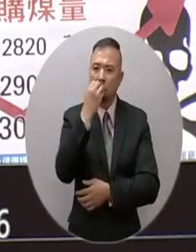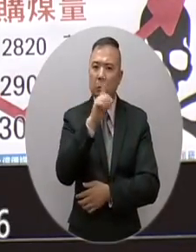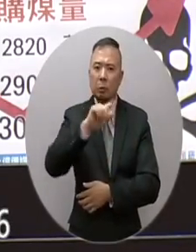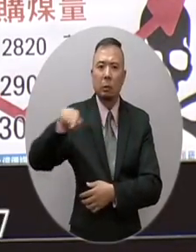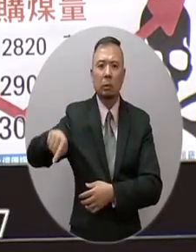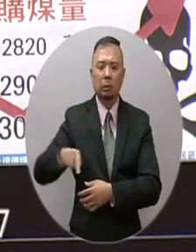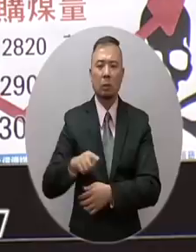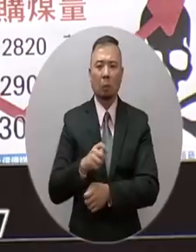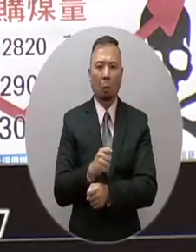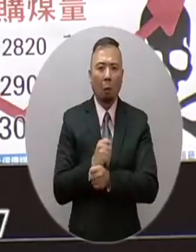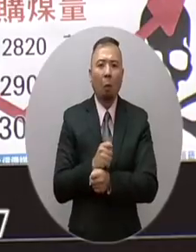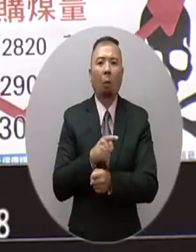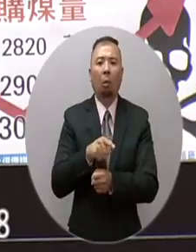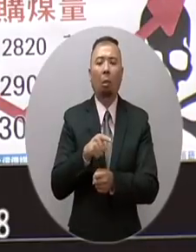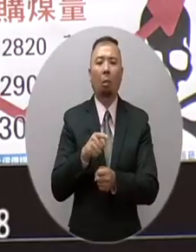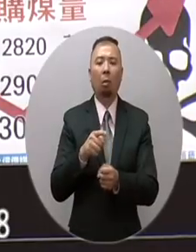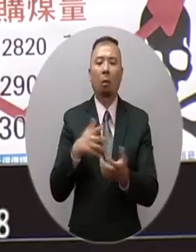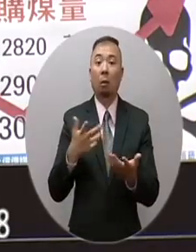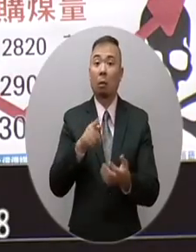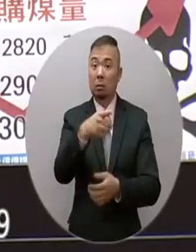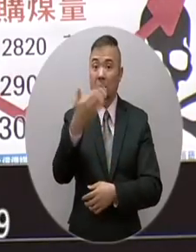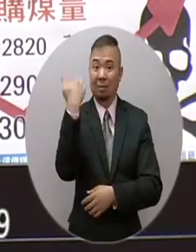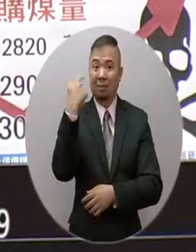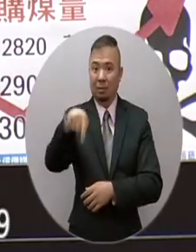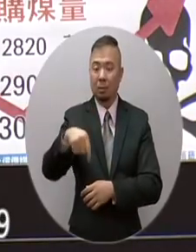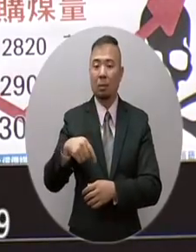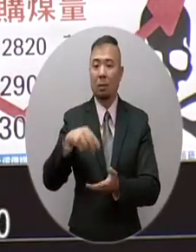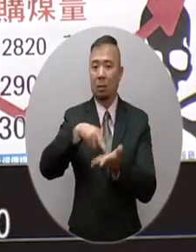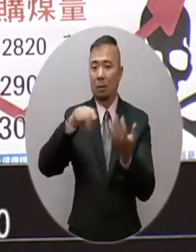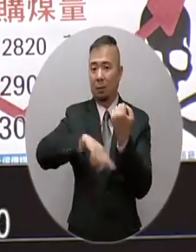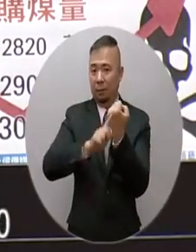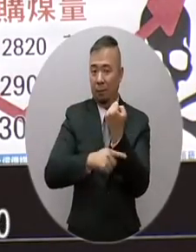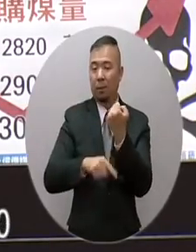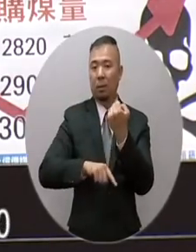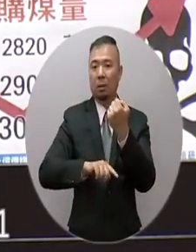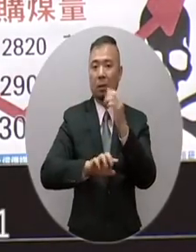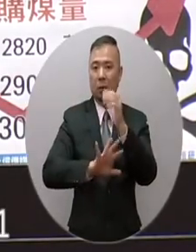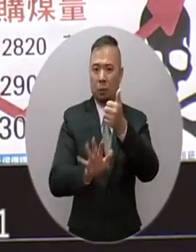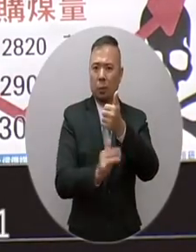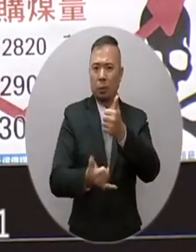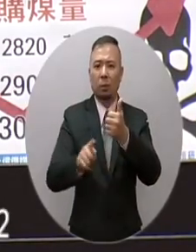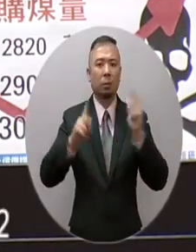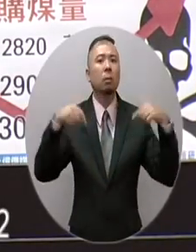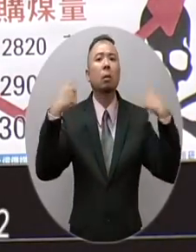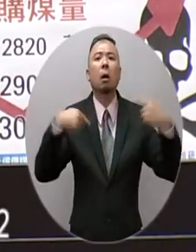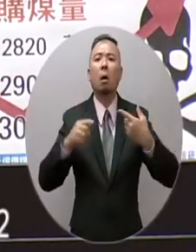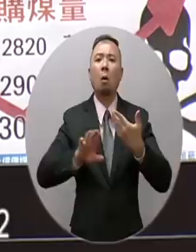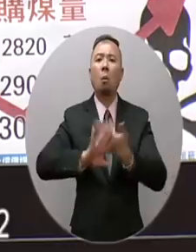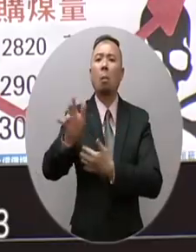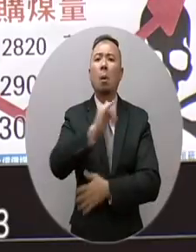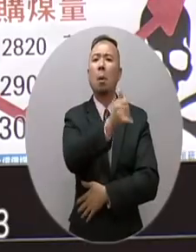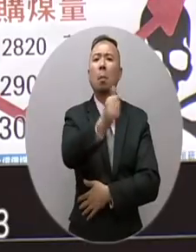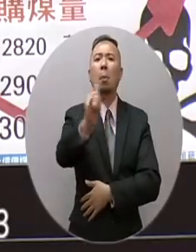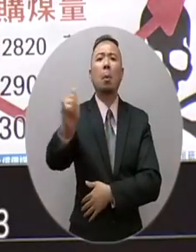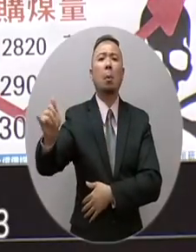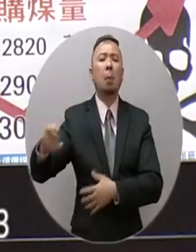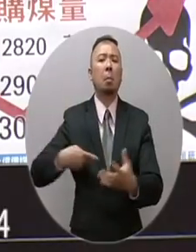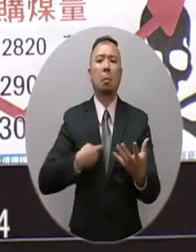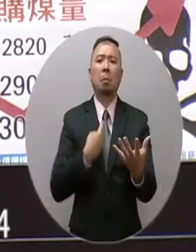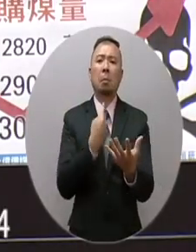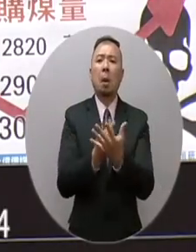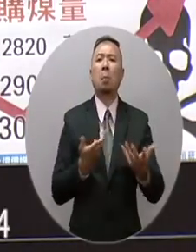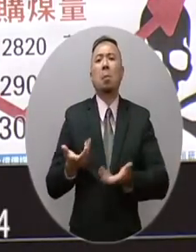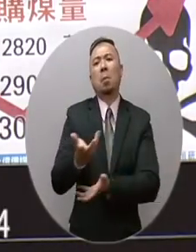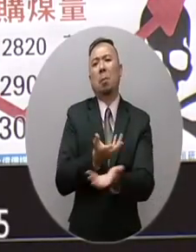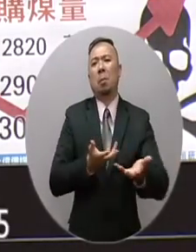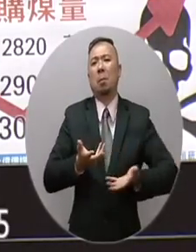我跟你讲，咱一定你过去担任市长、担任你委员时，咱拢一定拢伫外口走摊，对吧？四处跑，常常都是